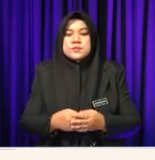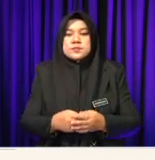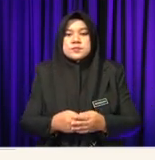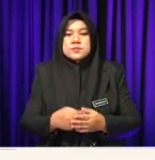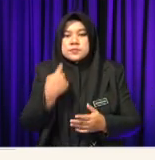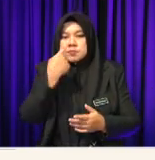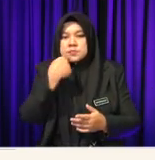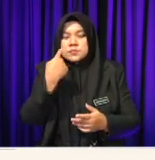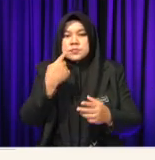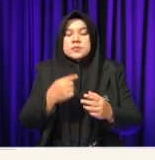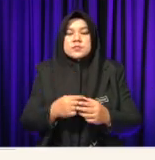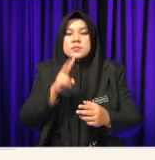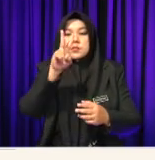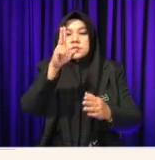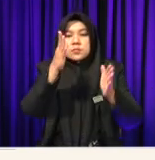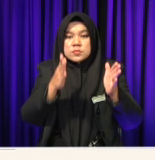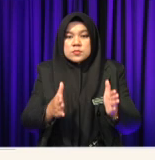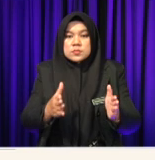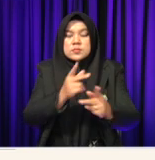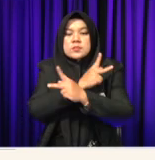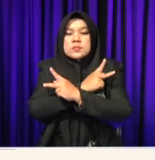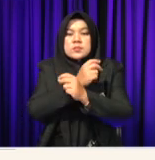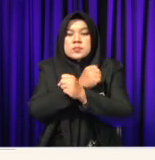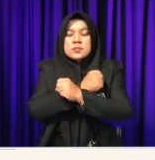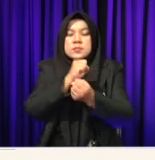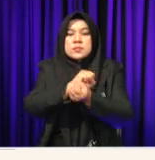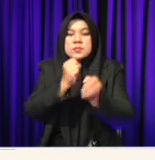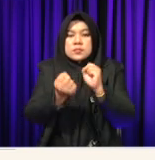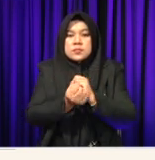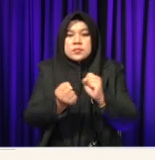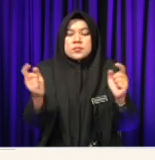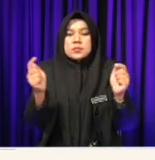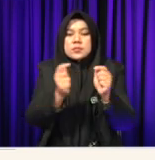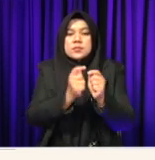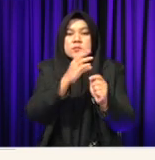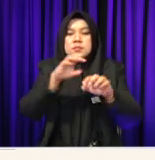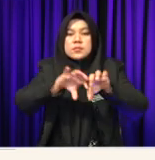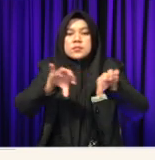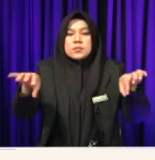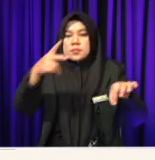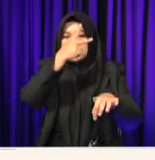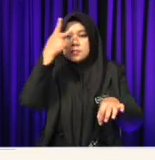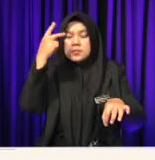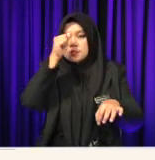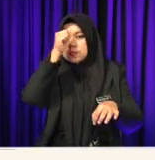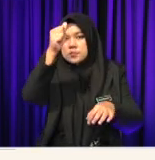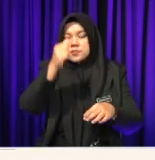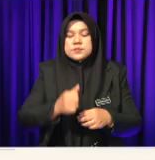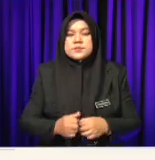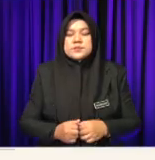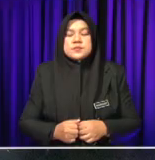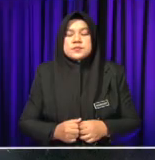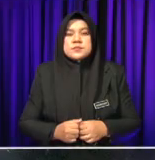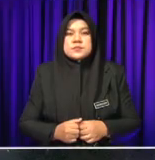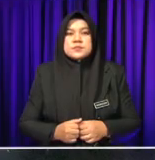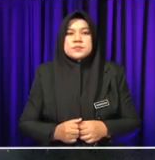tadi ni berkaitan dengan dua orang yang bersahabat tadi tu bertemu dan berpisah kerana Allah Siapa yang nak Cuba jawab soalan kebat ini